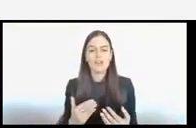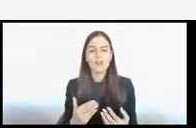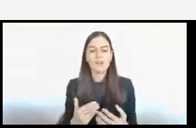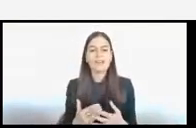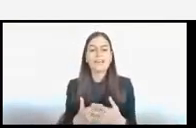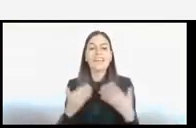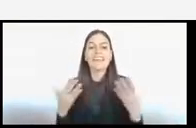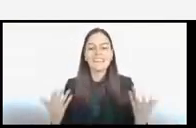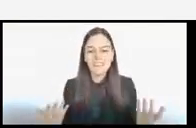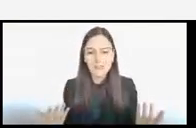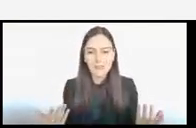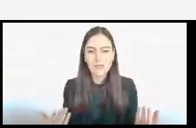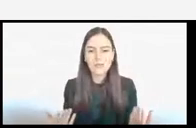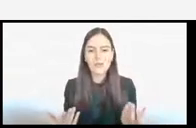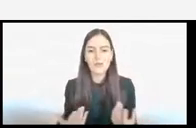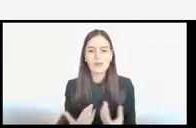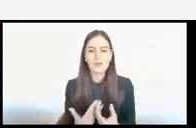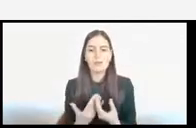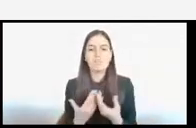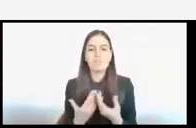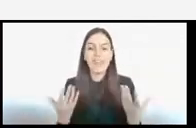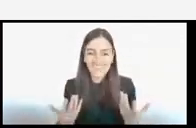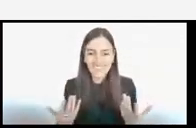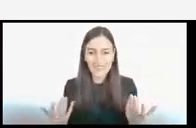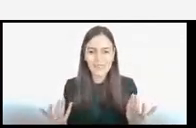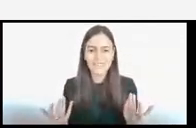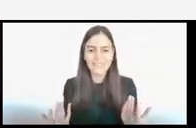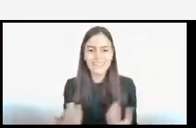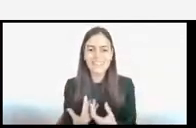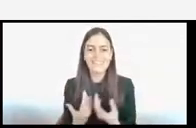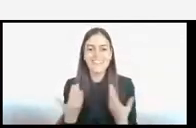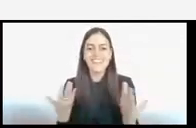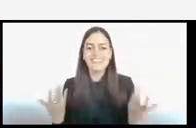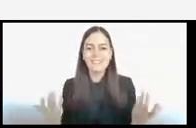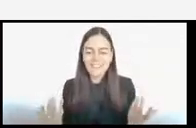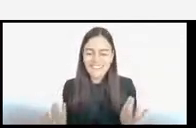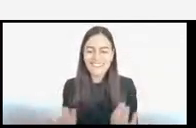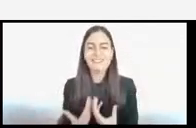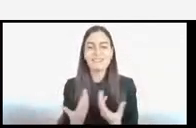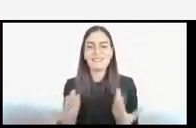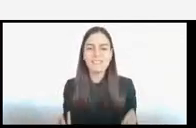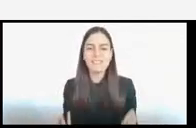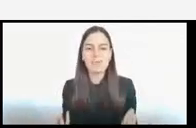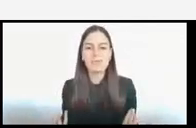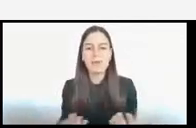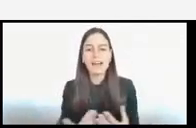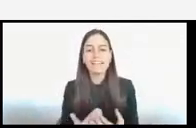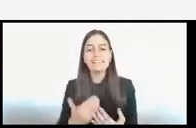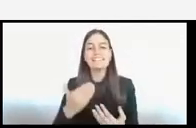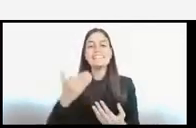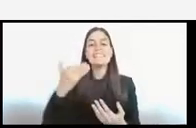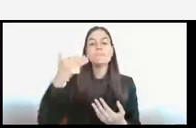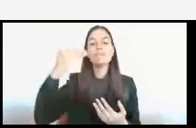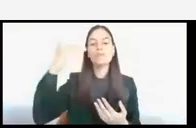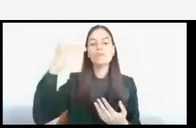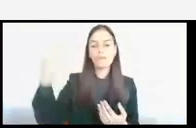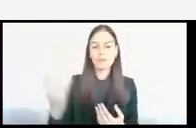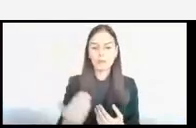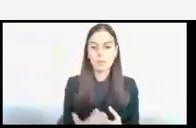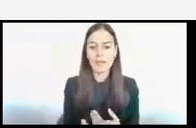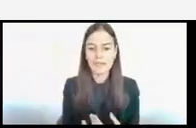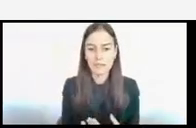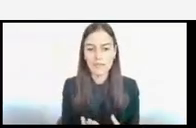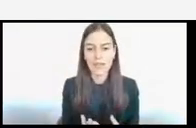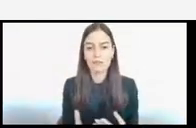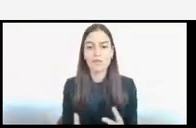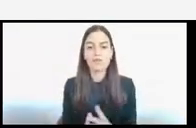charges créent une perte, on va dire, fictive, qui va pouvoir diminuer